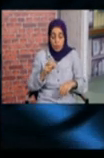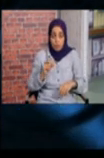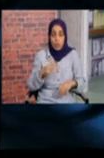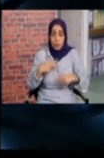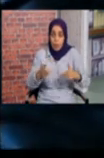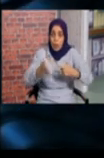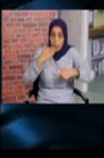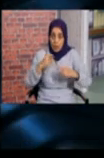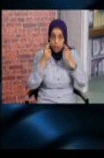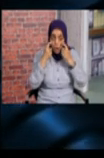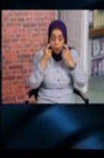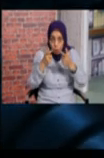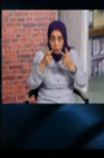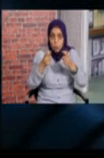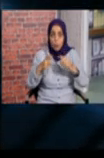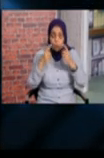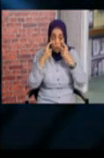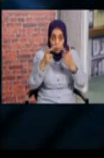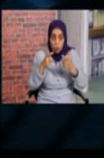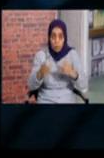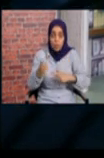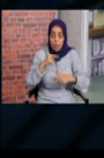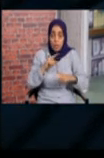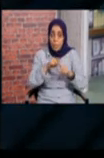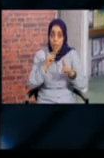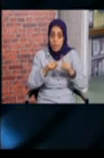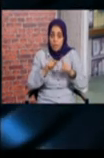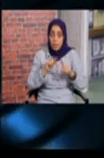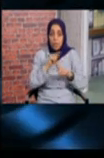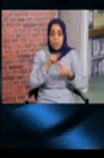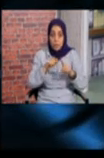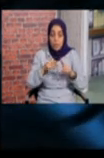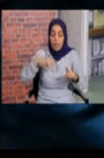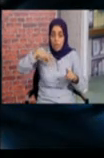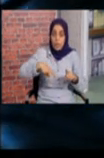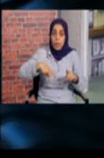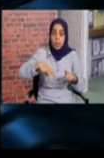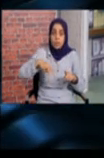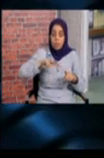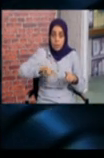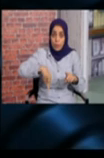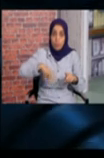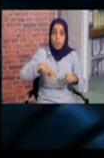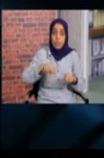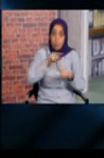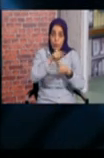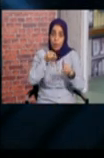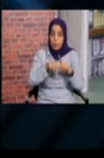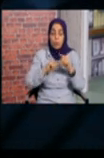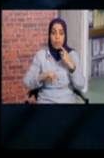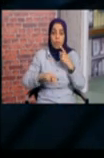له نظره بنسبة يعني نسبة الشفاء فيها بتصل ل 80%. نسبة النجاح